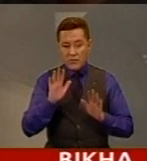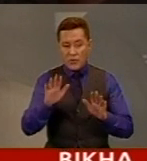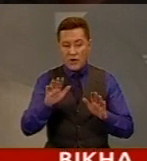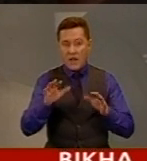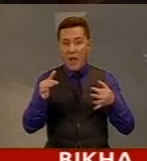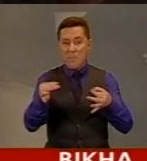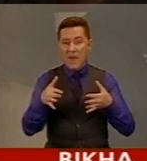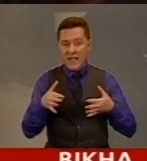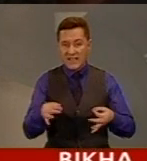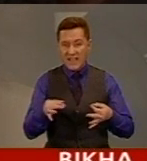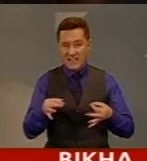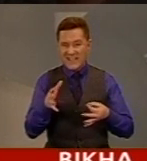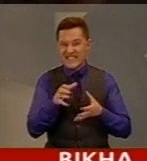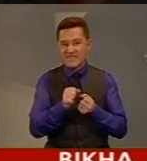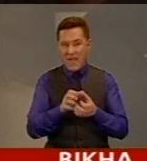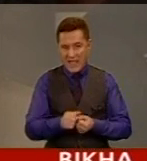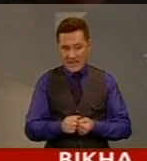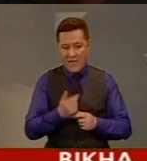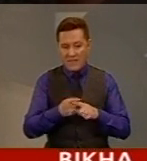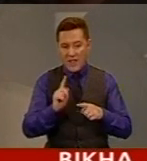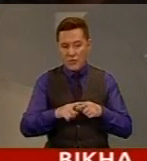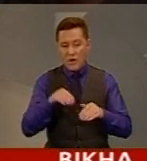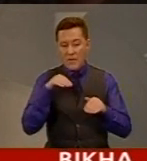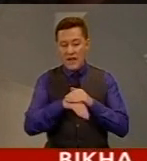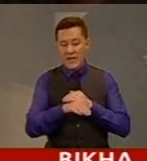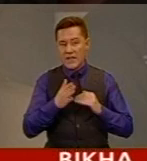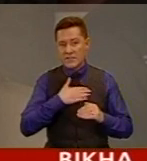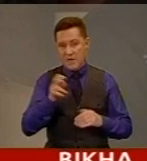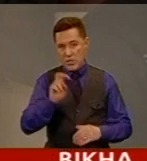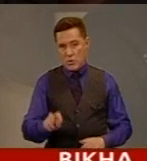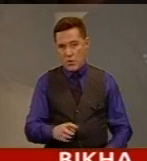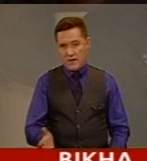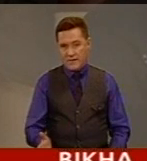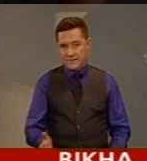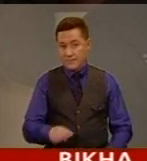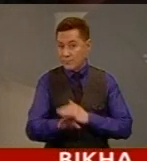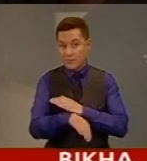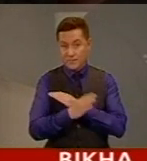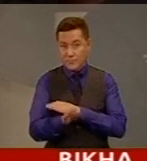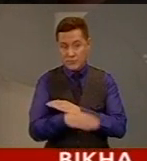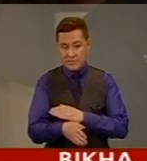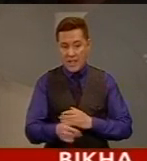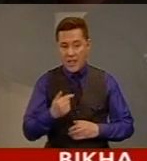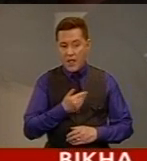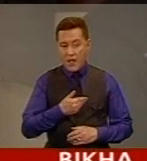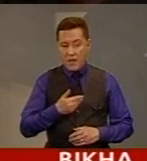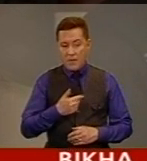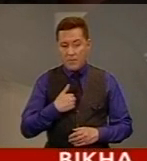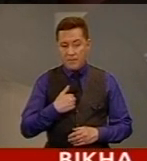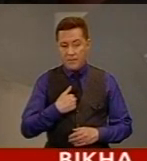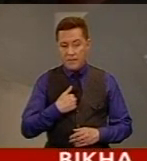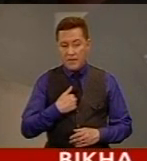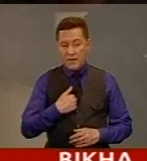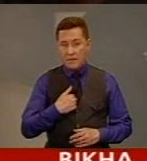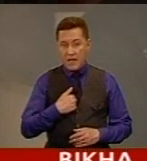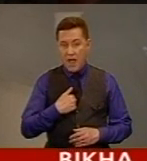пакет з мятою, в якому хранились мої гроші. Я першою реакцією сказав, що це за